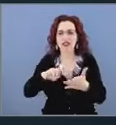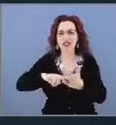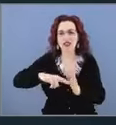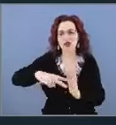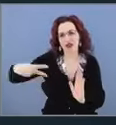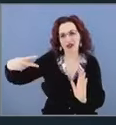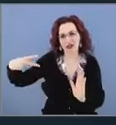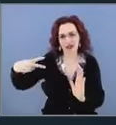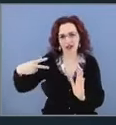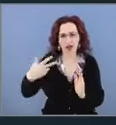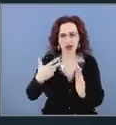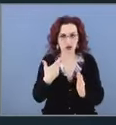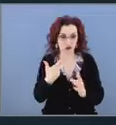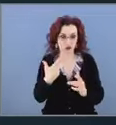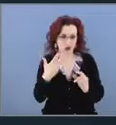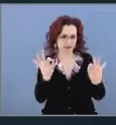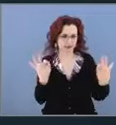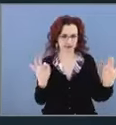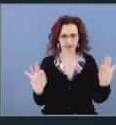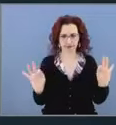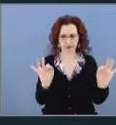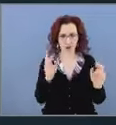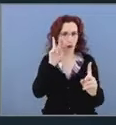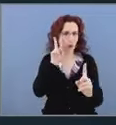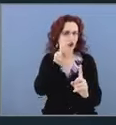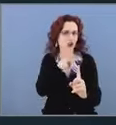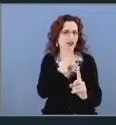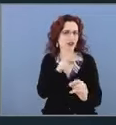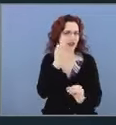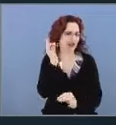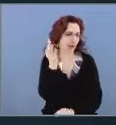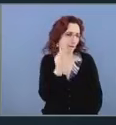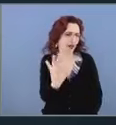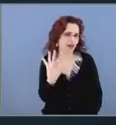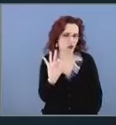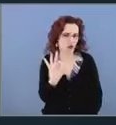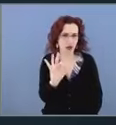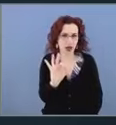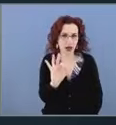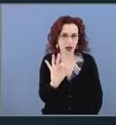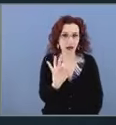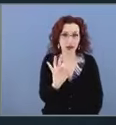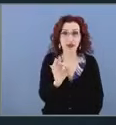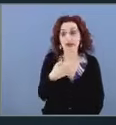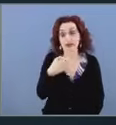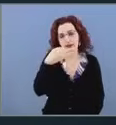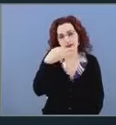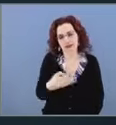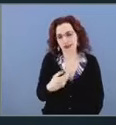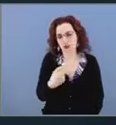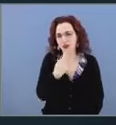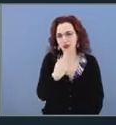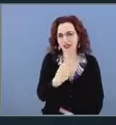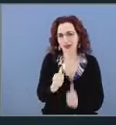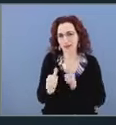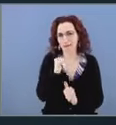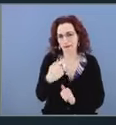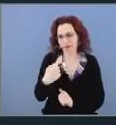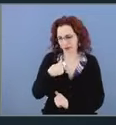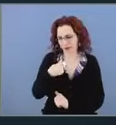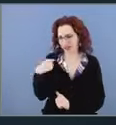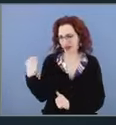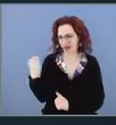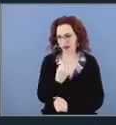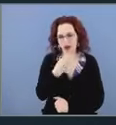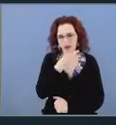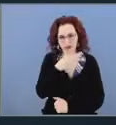particolare. Io volevo, senz'altro i contributi che mi hanno preceduto hanno dato una panoramica molto chiara